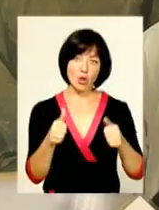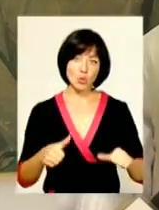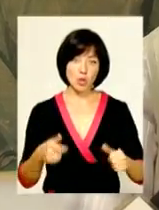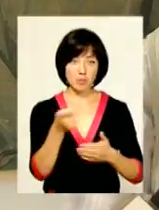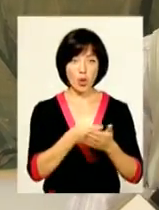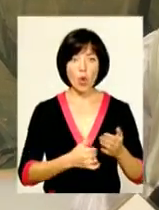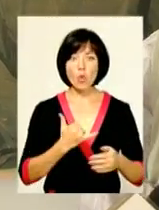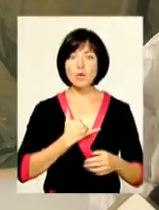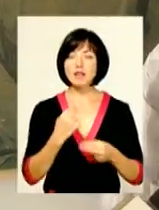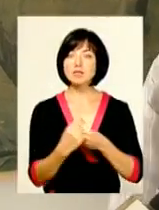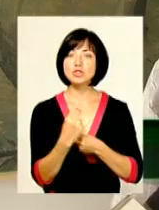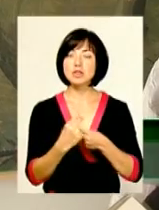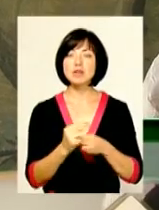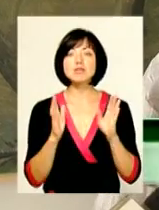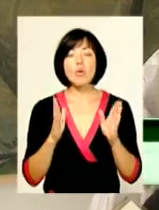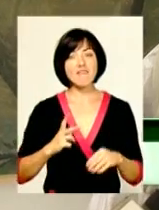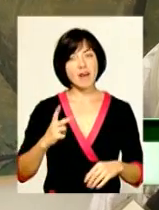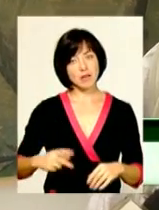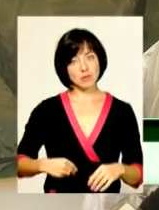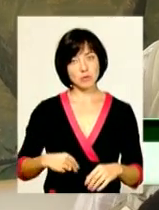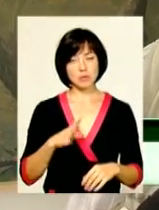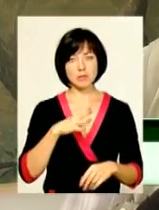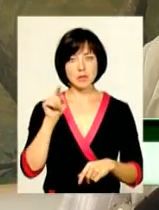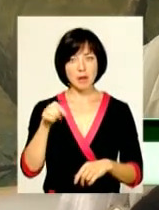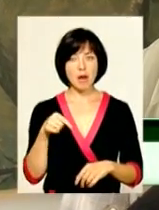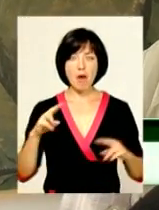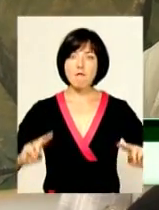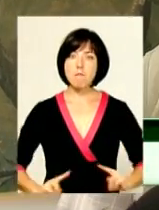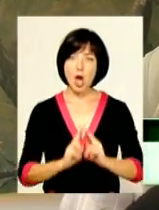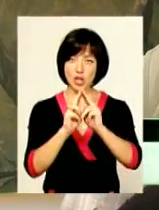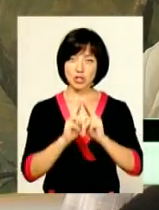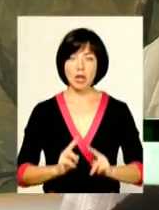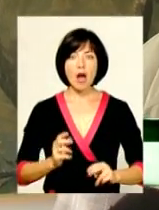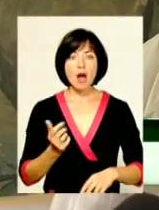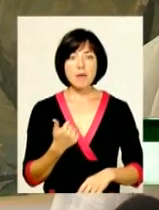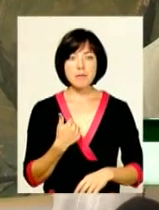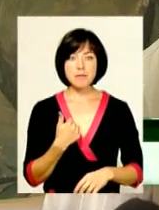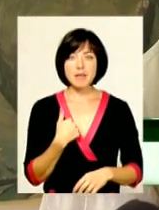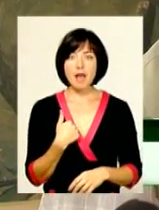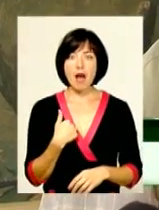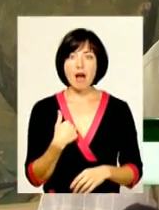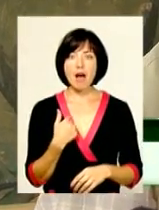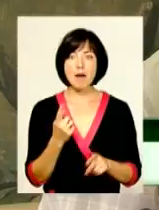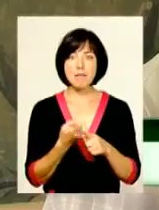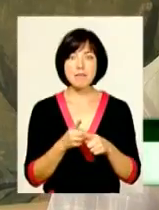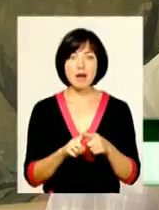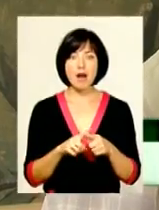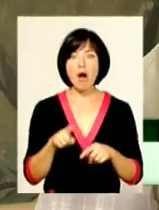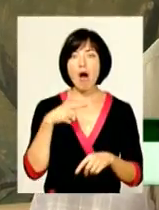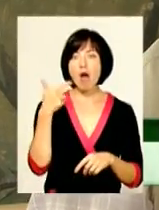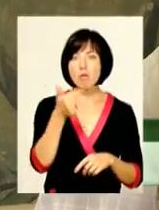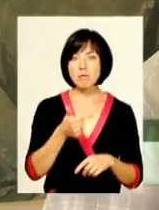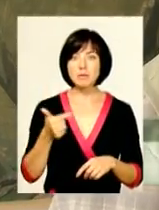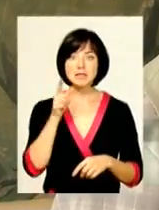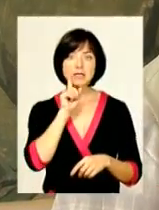вчителя були все французи, французькі, вони кончали в Парижі. От у них манера залишилася, от це голубий тона, зелений